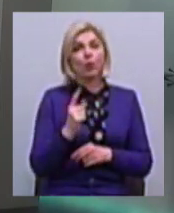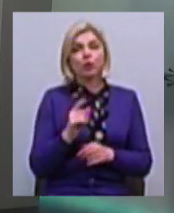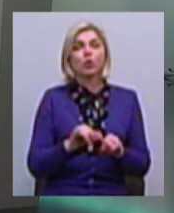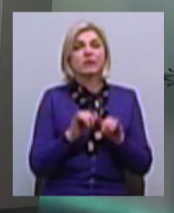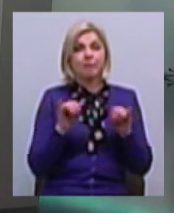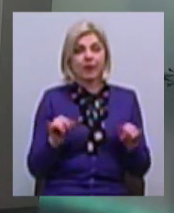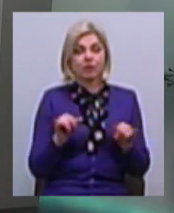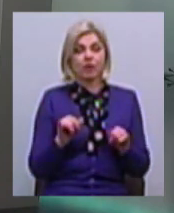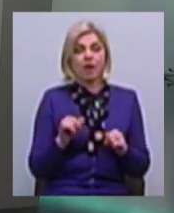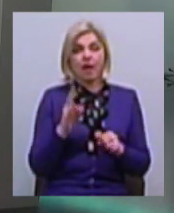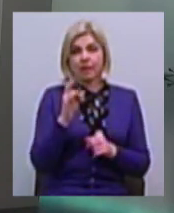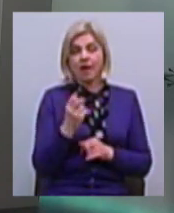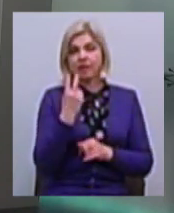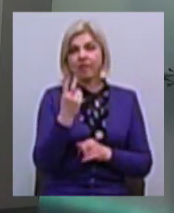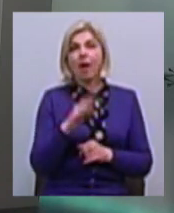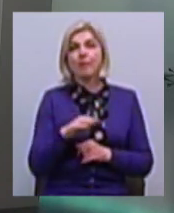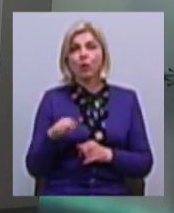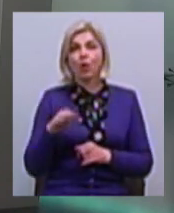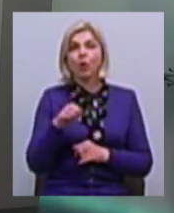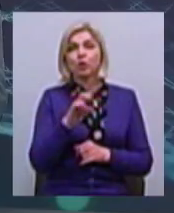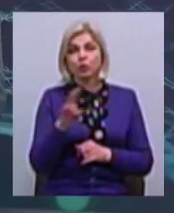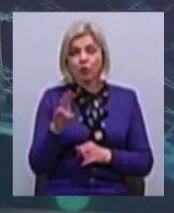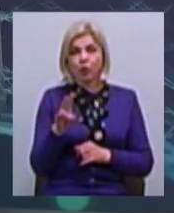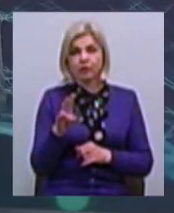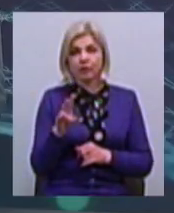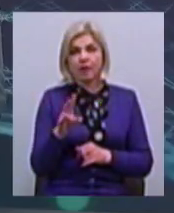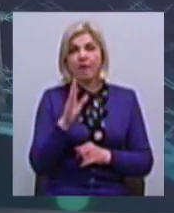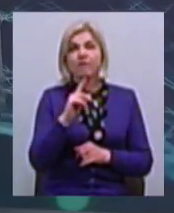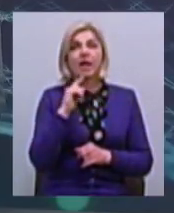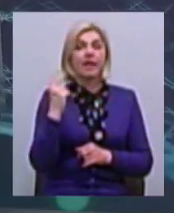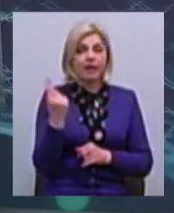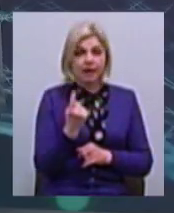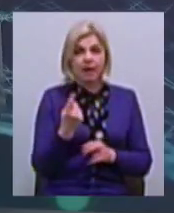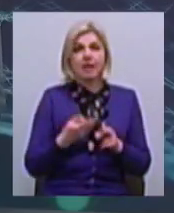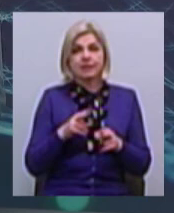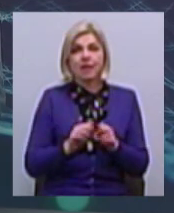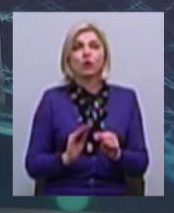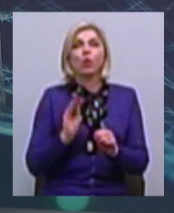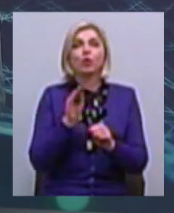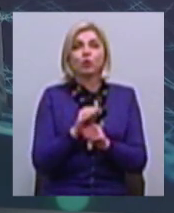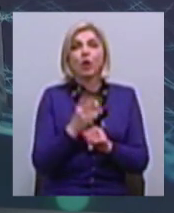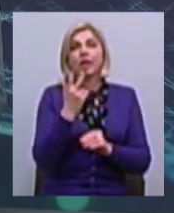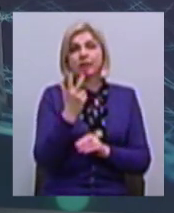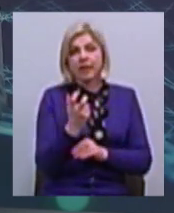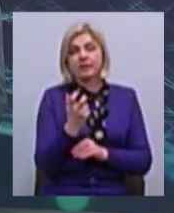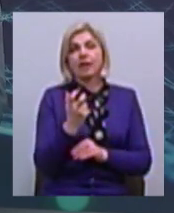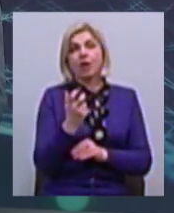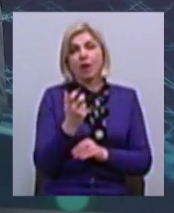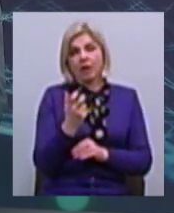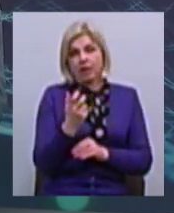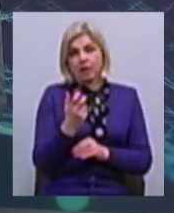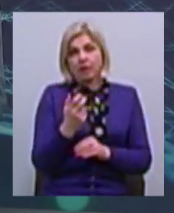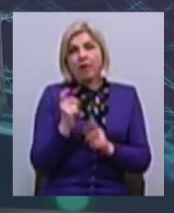збільшення навіть на 2 мільйони тонн перевалки вантажів в рік – це додатково 300